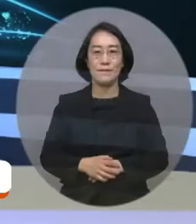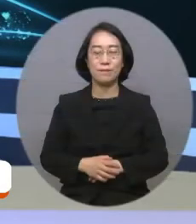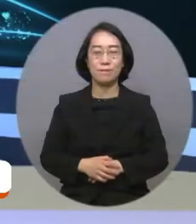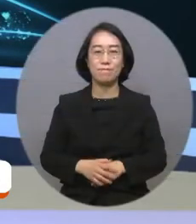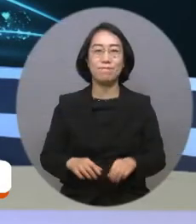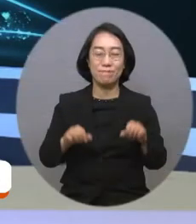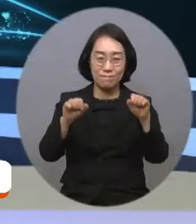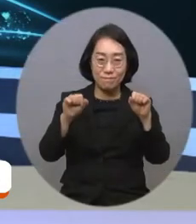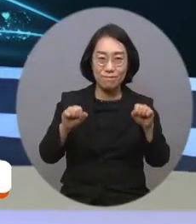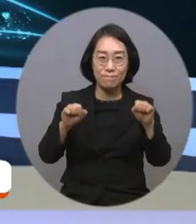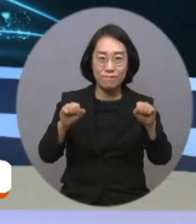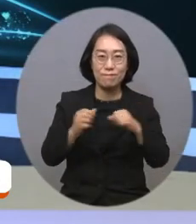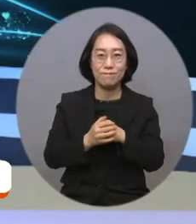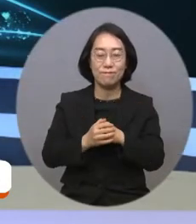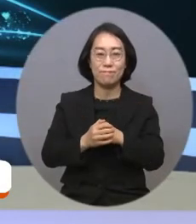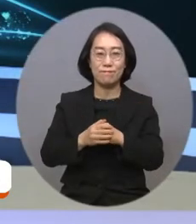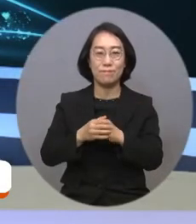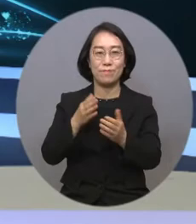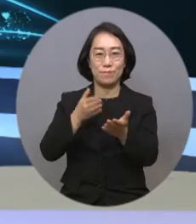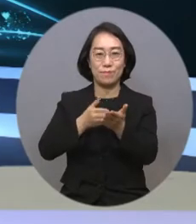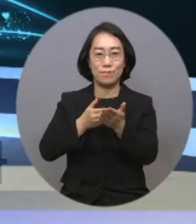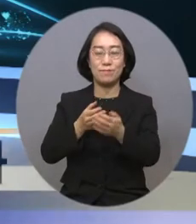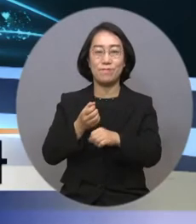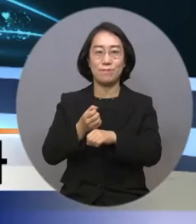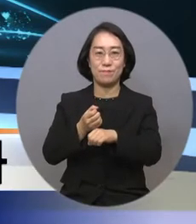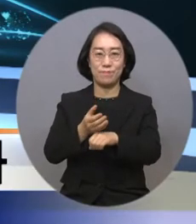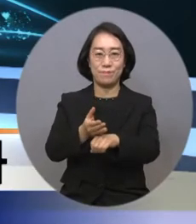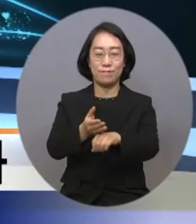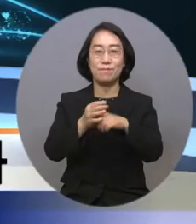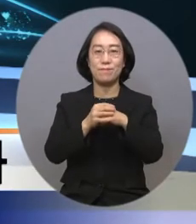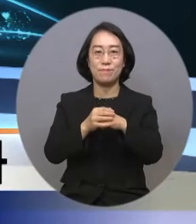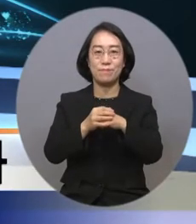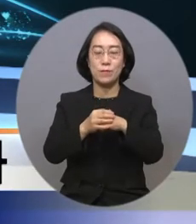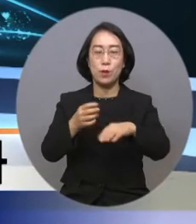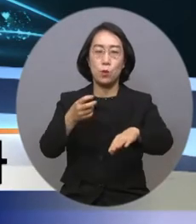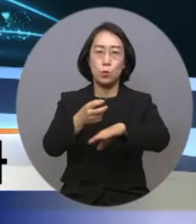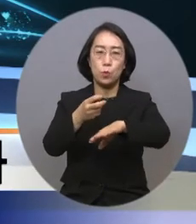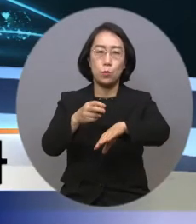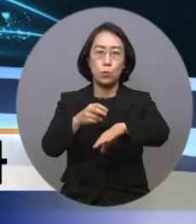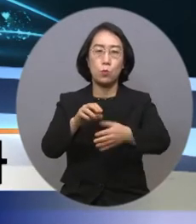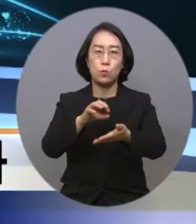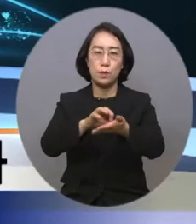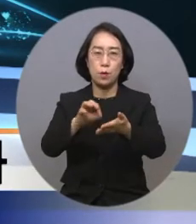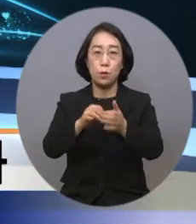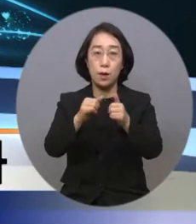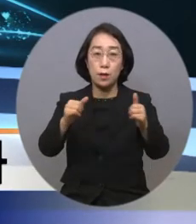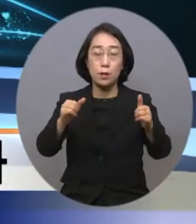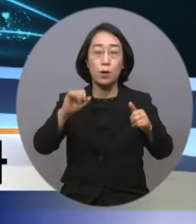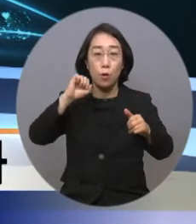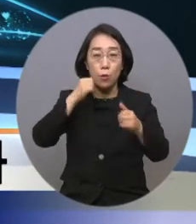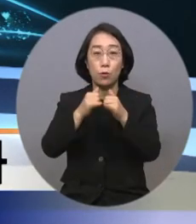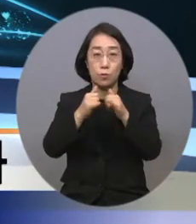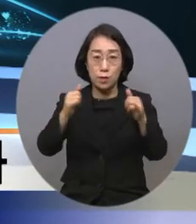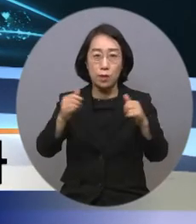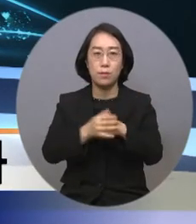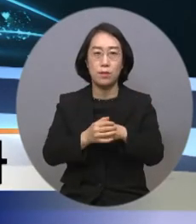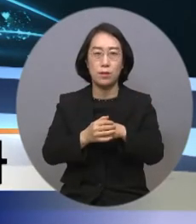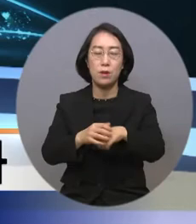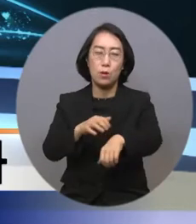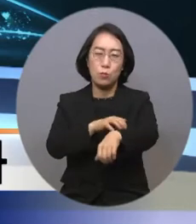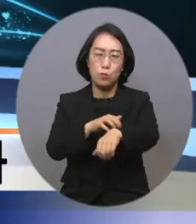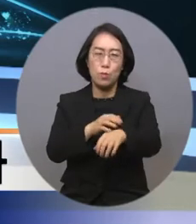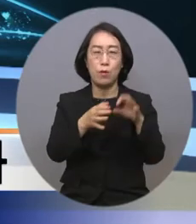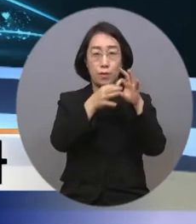시청자 여러분 안녕하십니까? 복지TV 뉴스입니다. 그동안 교통약자들은 충분한 이동권을 보장받지 못한다는